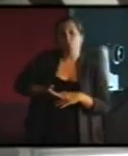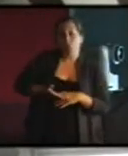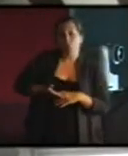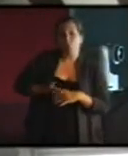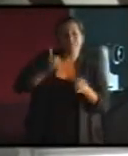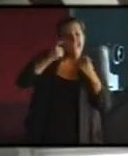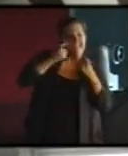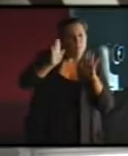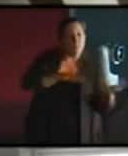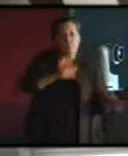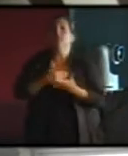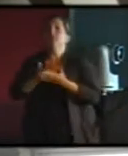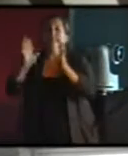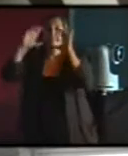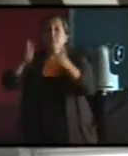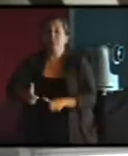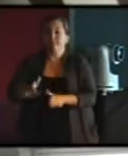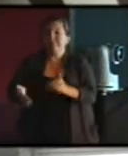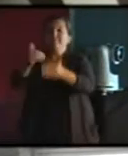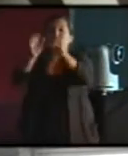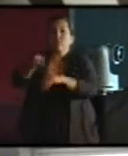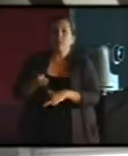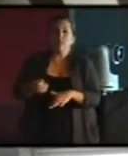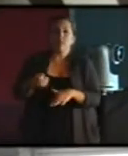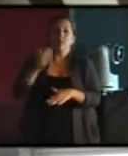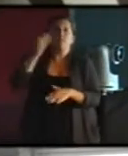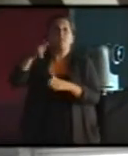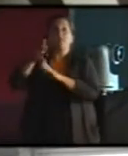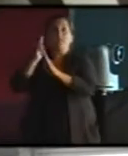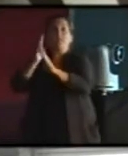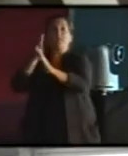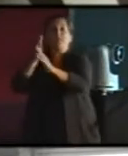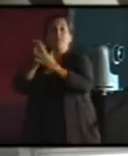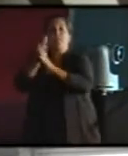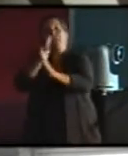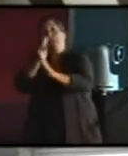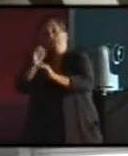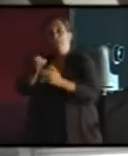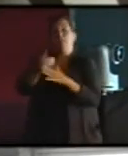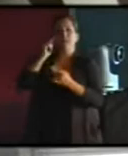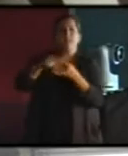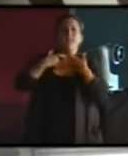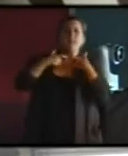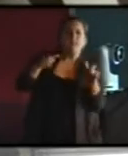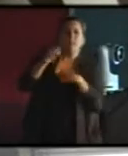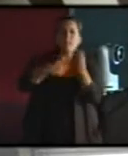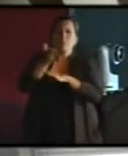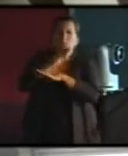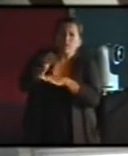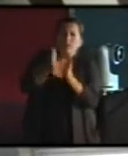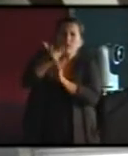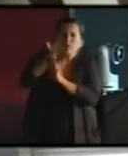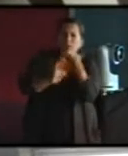bâtiment a vocation à recevoir du public. C'est-à-dire que tout ce qui relève de l'accessibilité, des problématiques de sécurité incendie